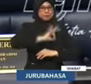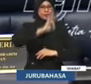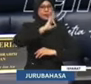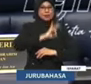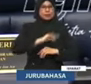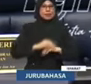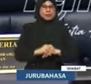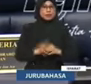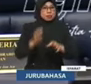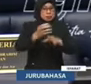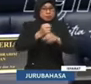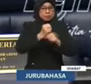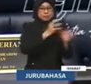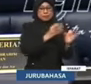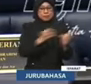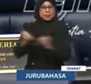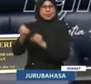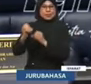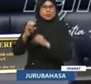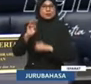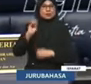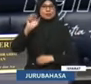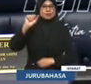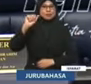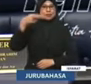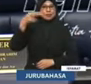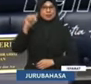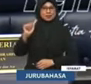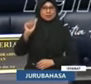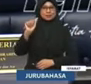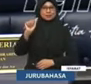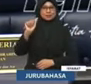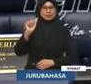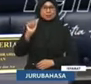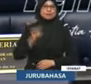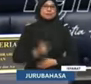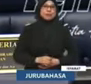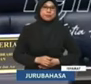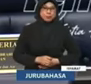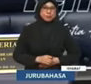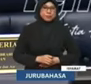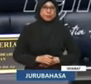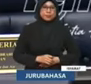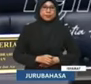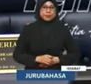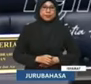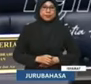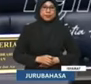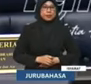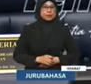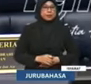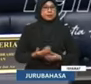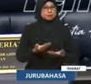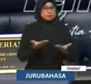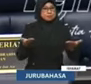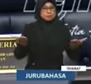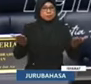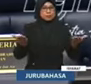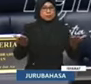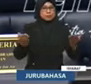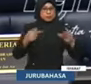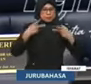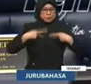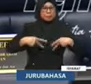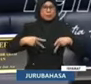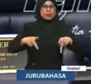yang bakal dokter hasil menuruti penganjuran maaf pada kali ini ton yang di pertama tonton virtual alih-alih dewan